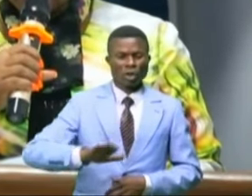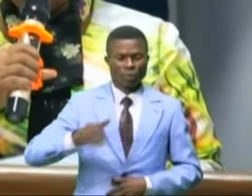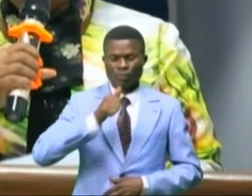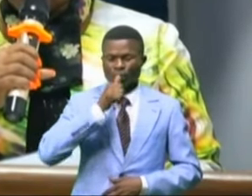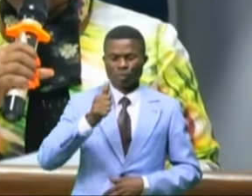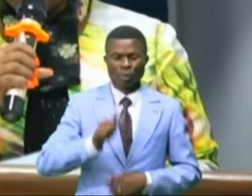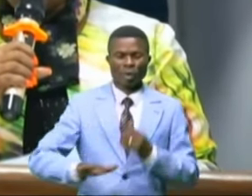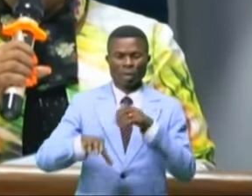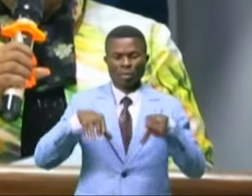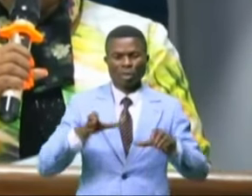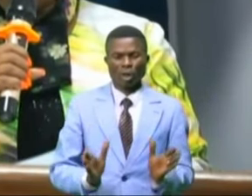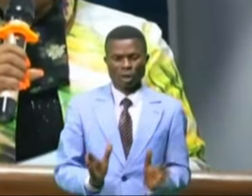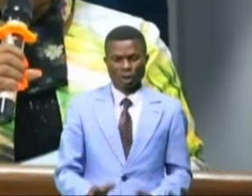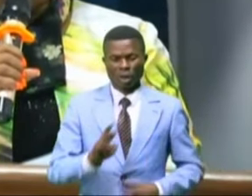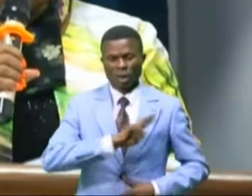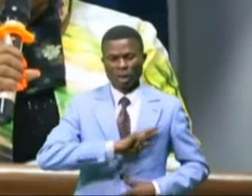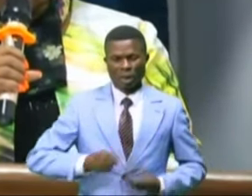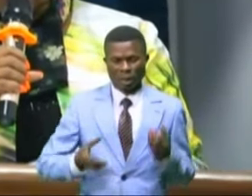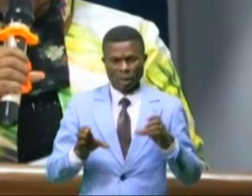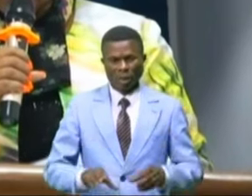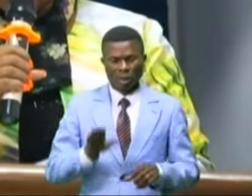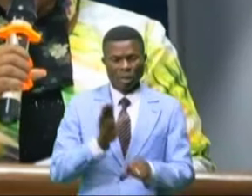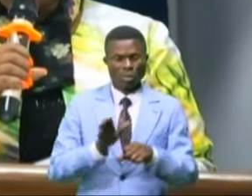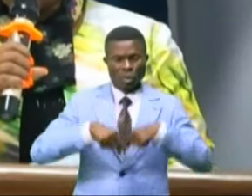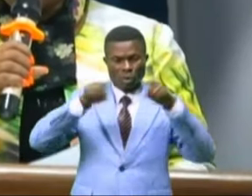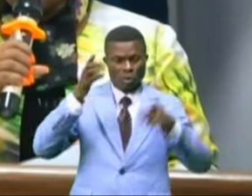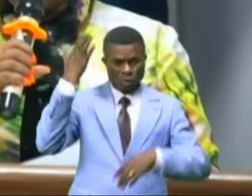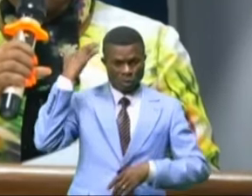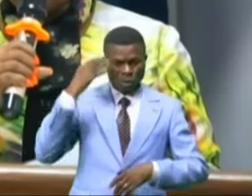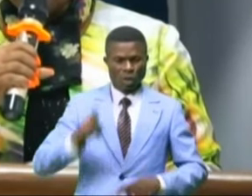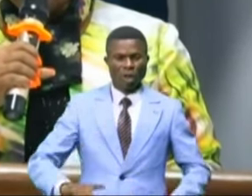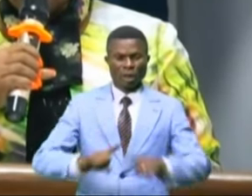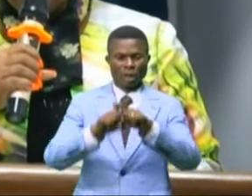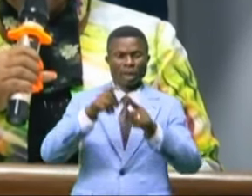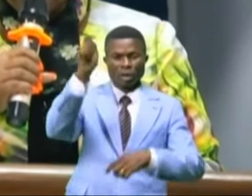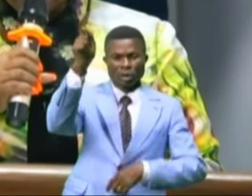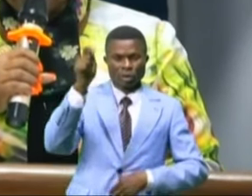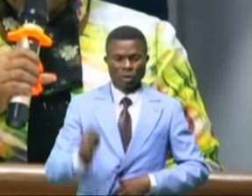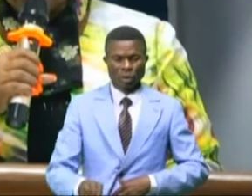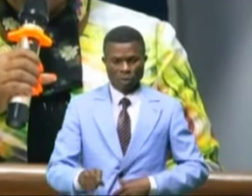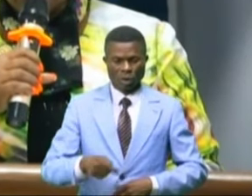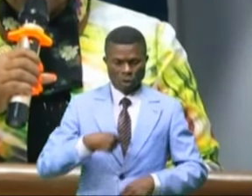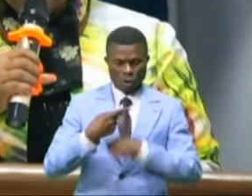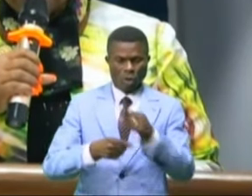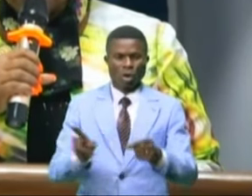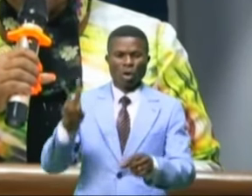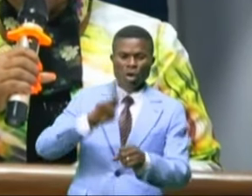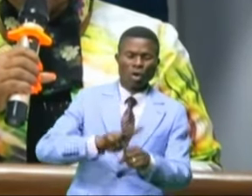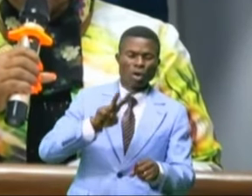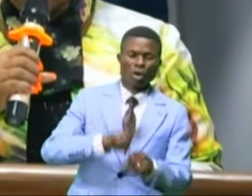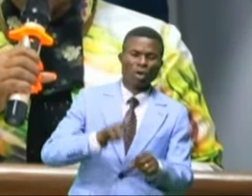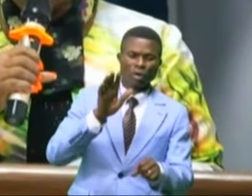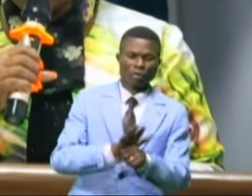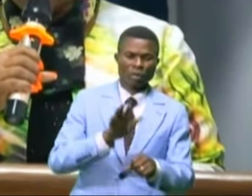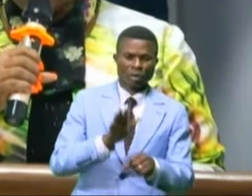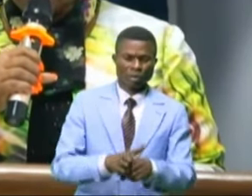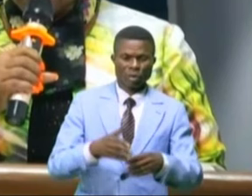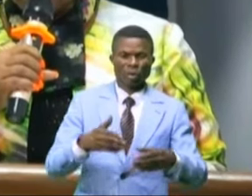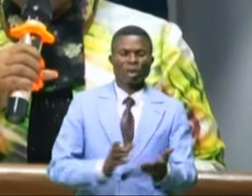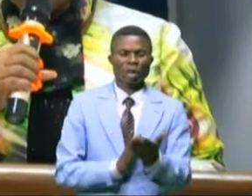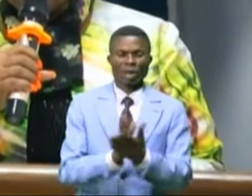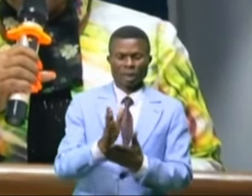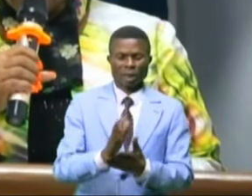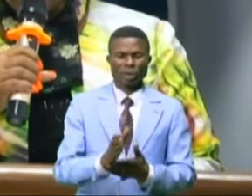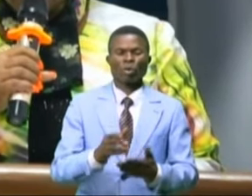RDC connaissait ou connaît depuis plusieurs années des conflits armés marqués par des violations massives et généralisées des droits